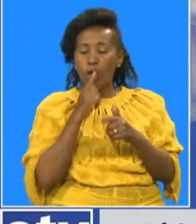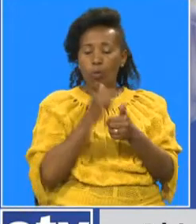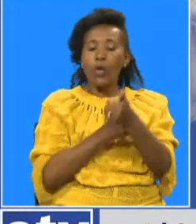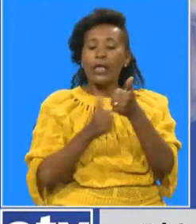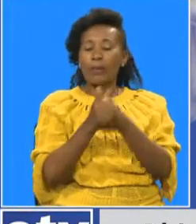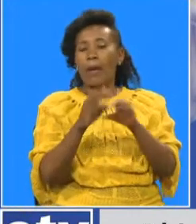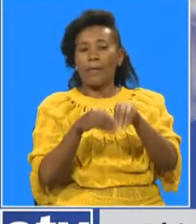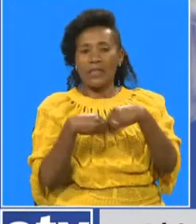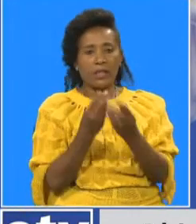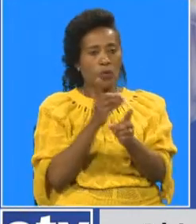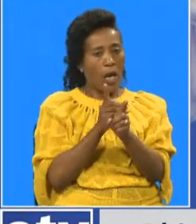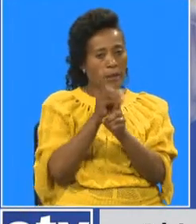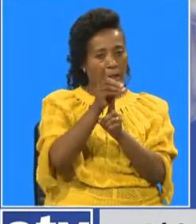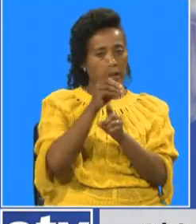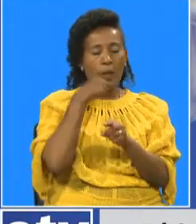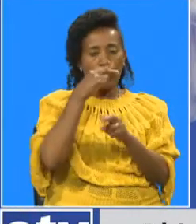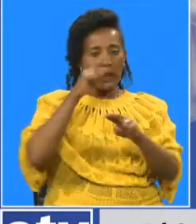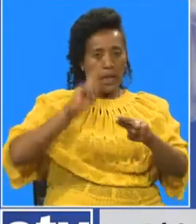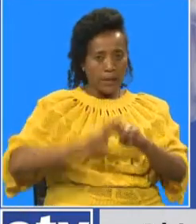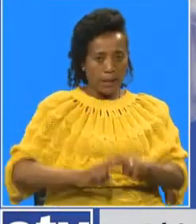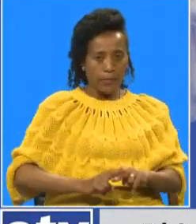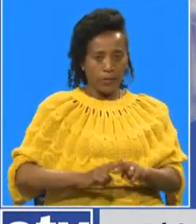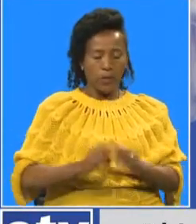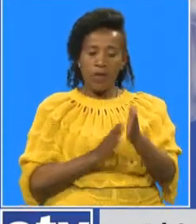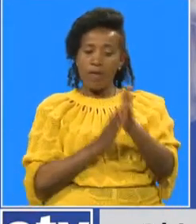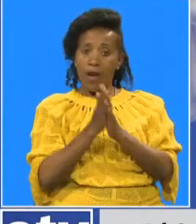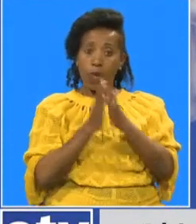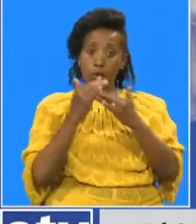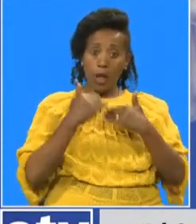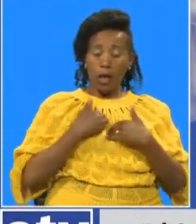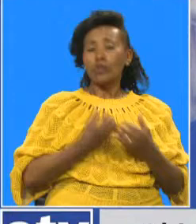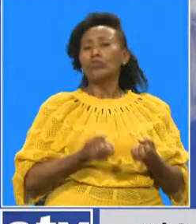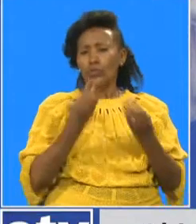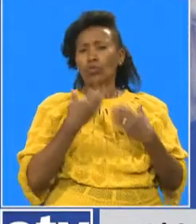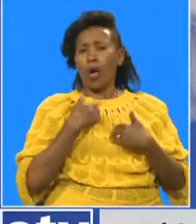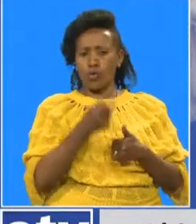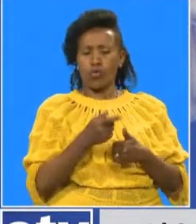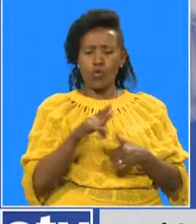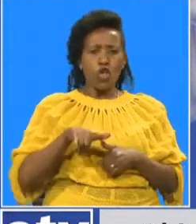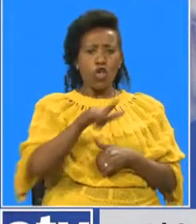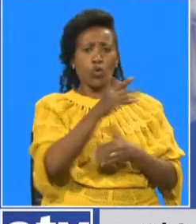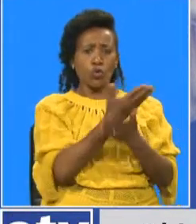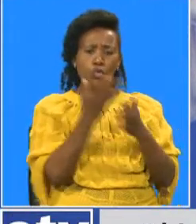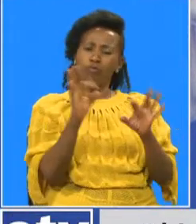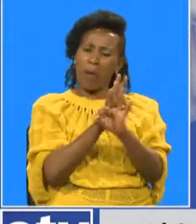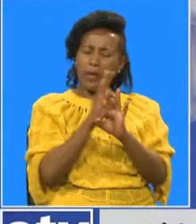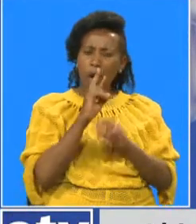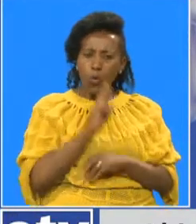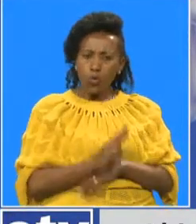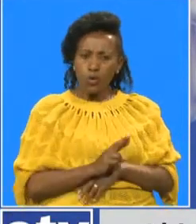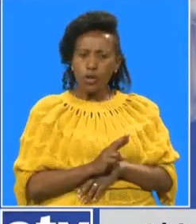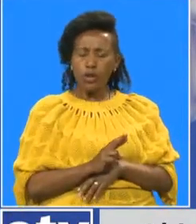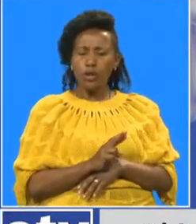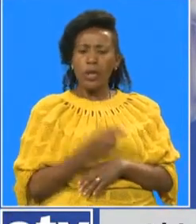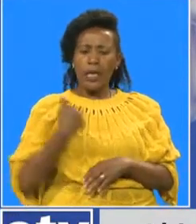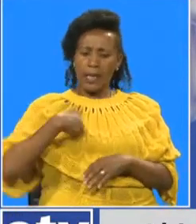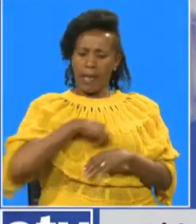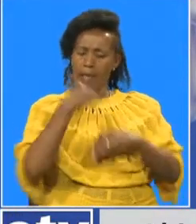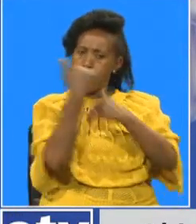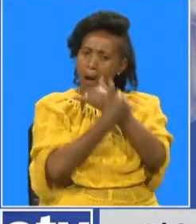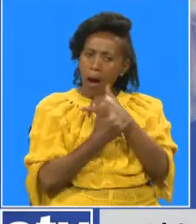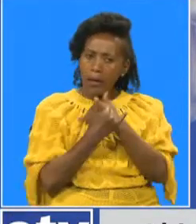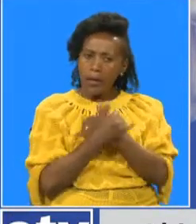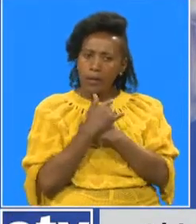ፕራዮሪቲ የምንሰጥበት አቅጣጫ ሁሉ አስቀምጠን ኢንተረስት የሚያሳዩ ብዙ አሉ። የውጭ ካምፓኒዎችም የኛው